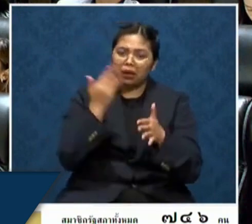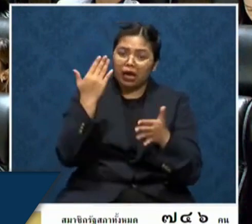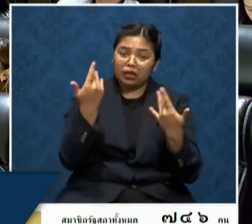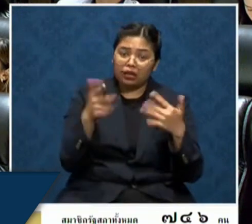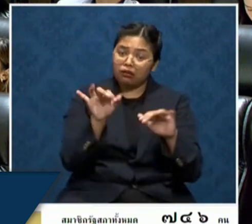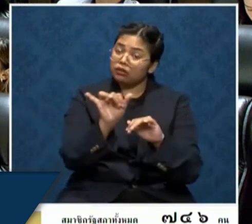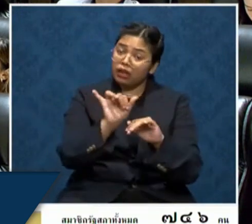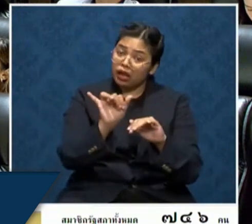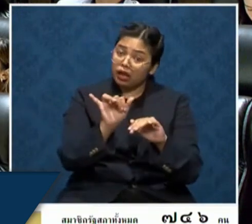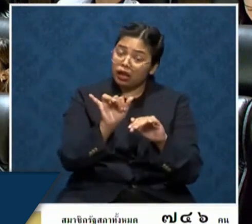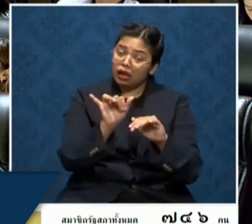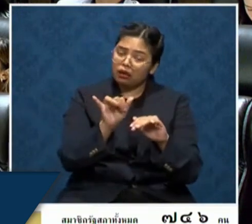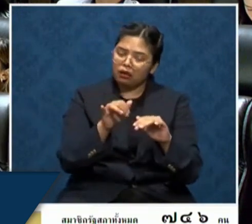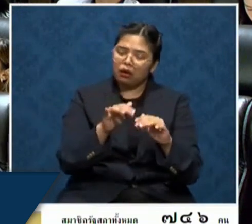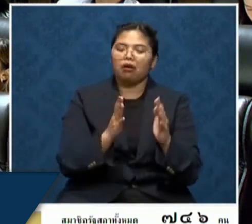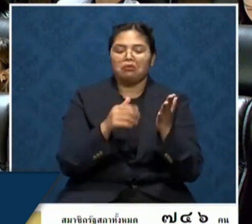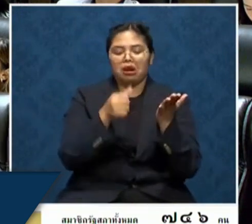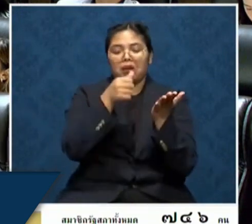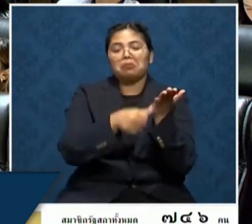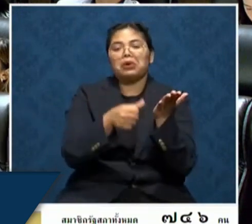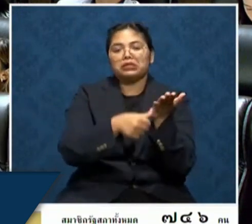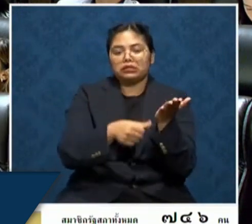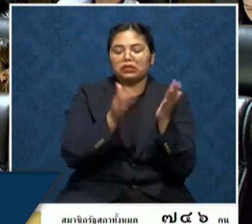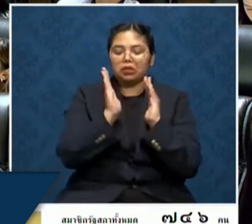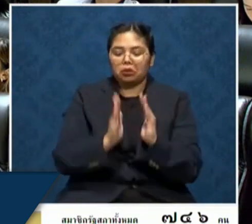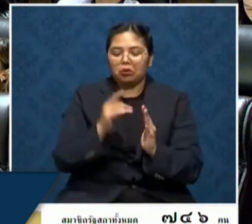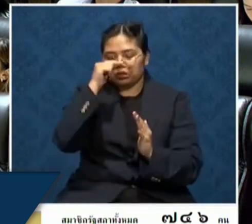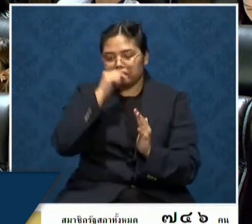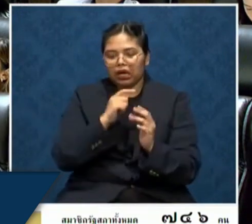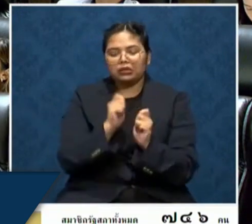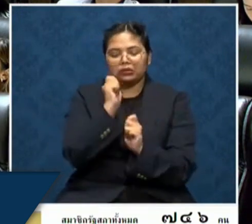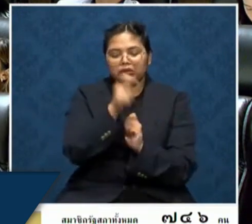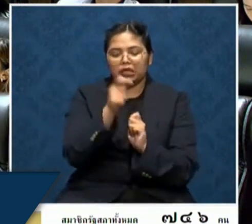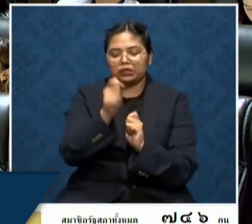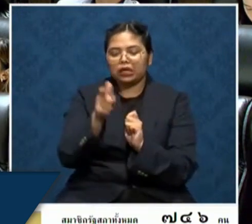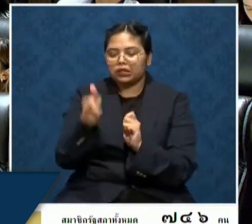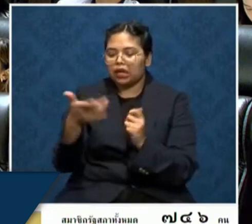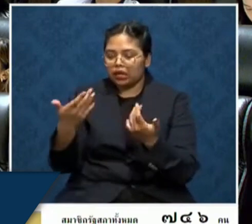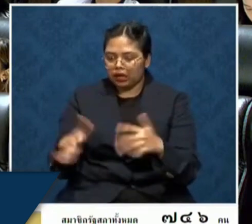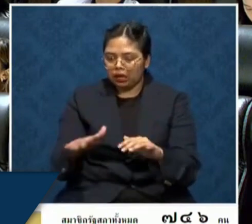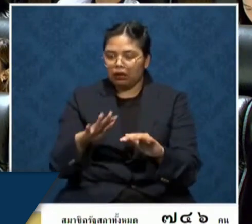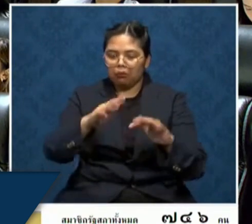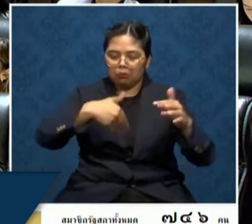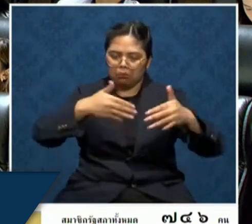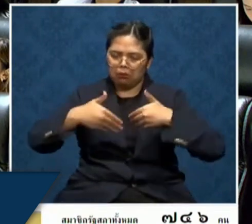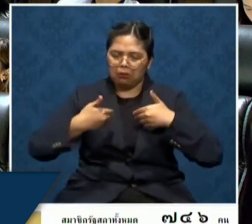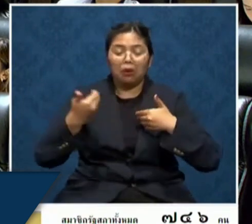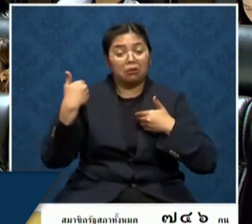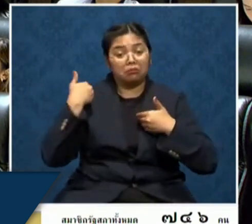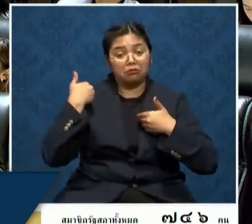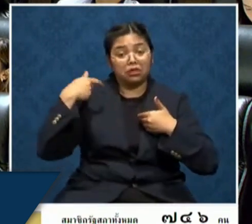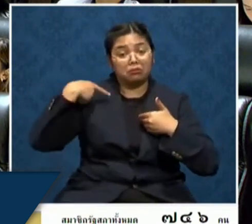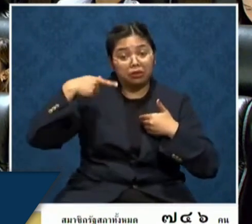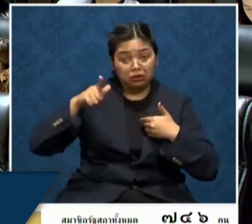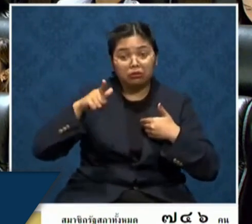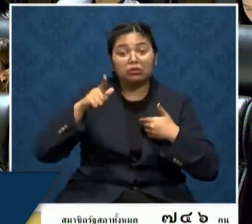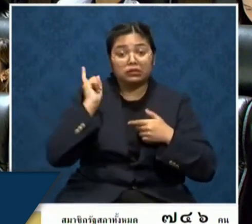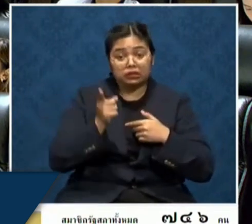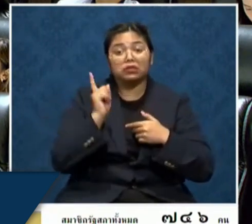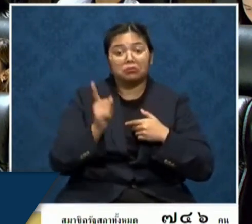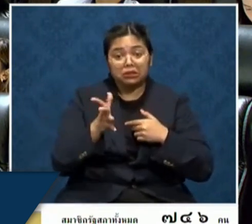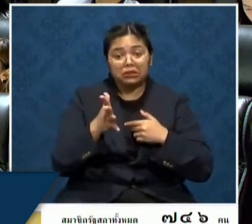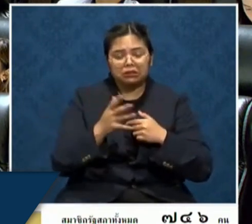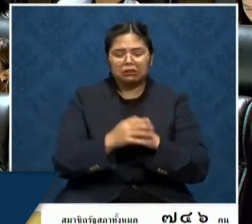ไหนภาษีที่คนไทยลงไปได้ประโยชน์กลับมามากน้อยแค่ไหนมันเป็นเครื่องยนต์แห่งความหวัง